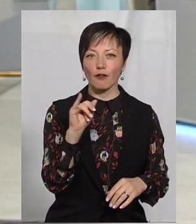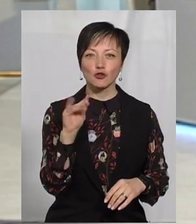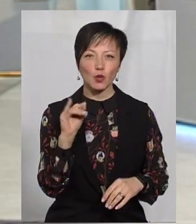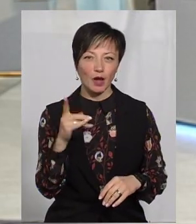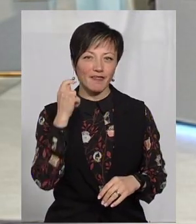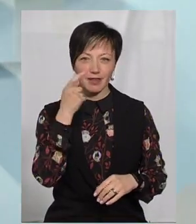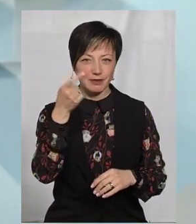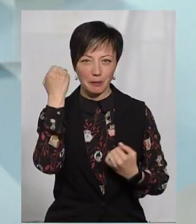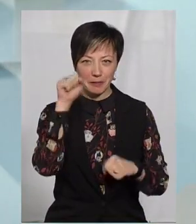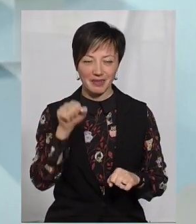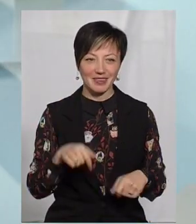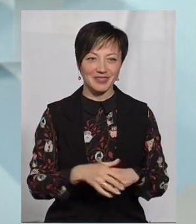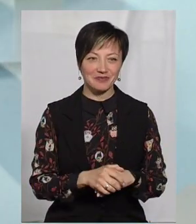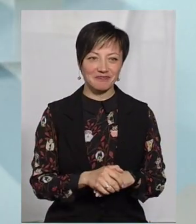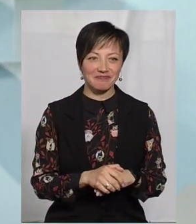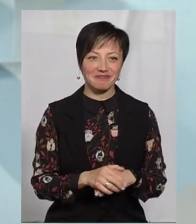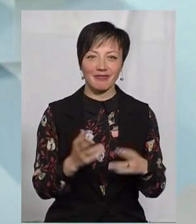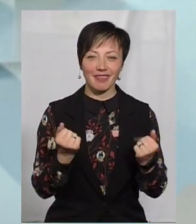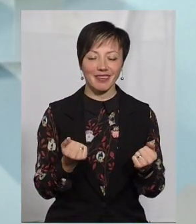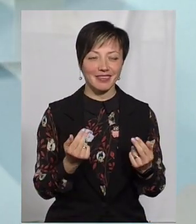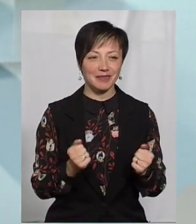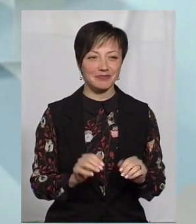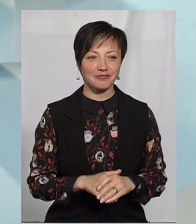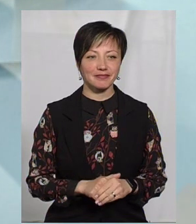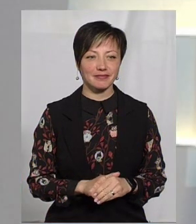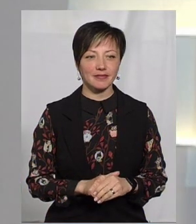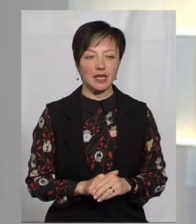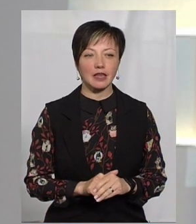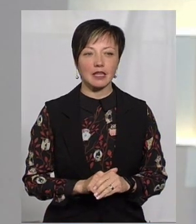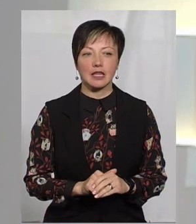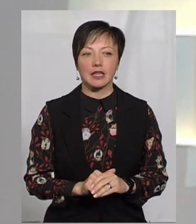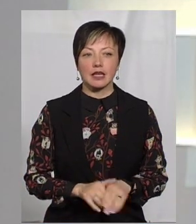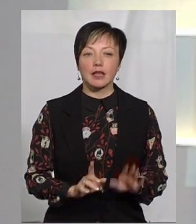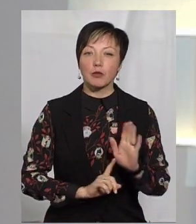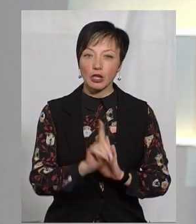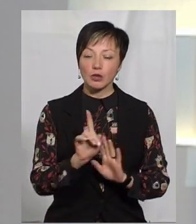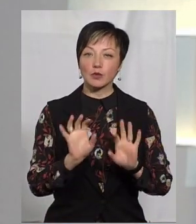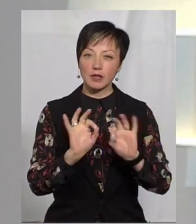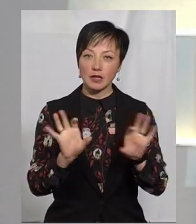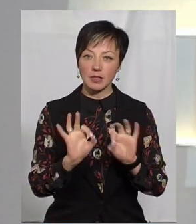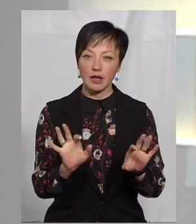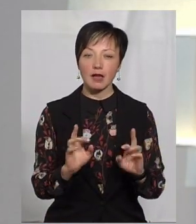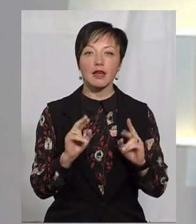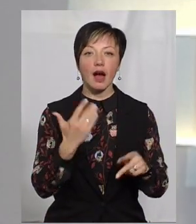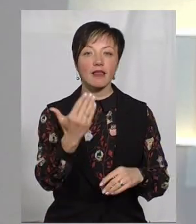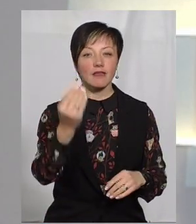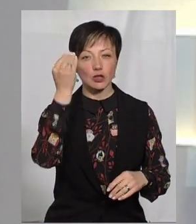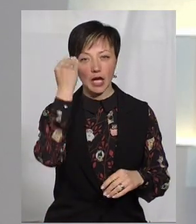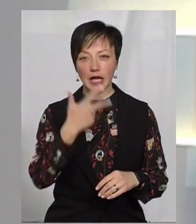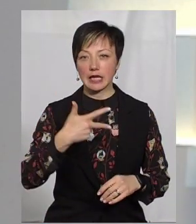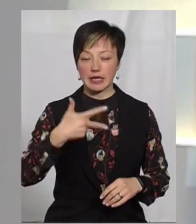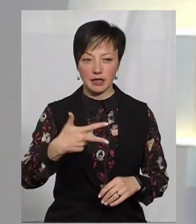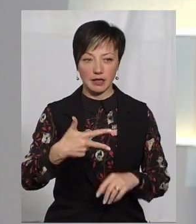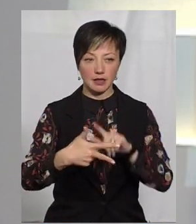огляду на вік навряд чи ви пам'ятаєте, принаймні в нашому місті. Отож, для початку назвіть, будь ласка, от як на ваш погляд,